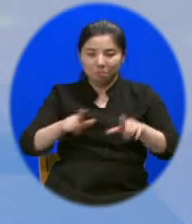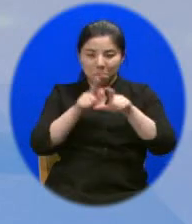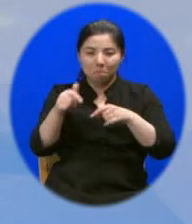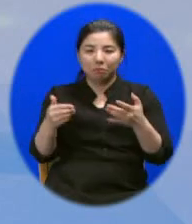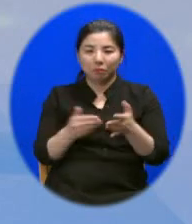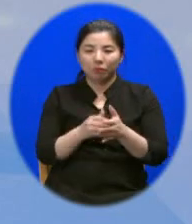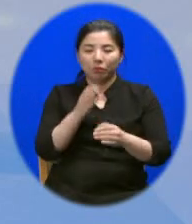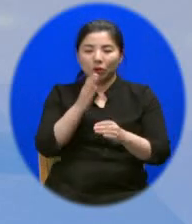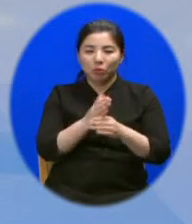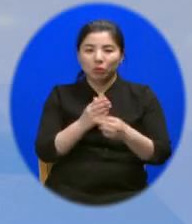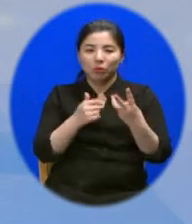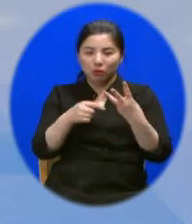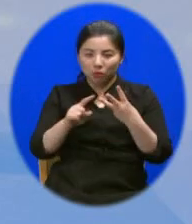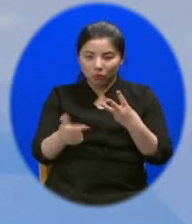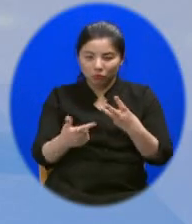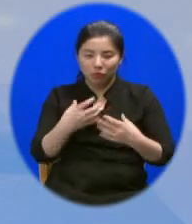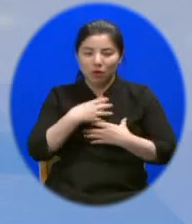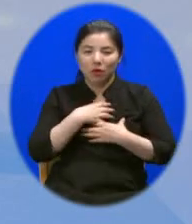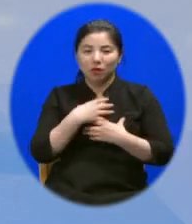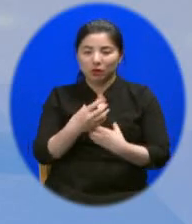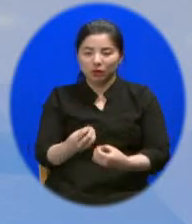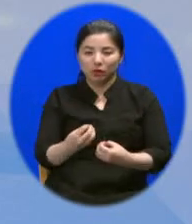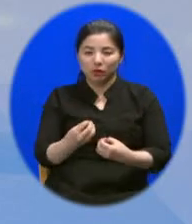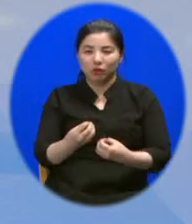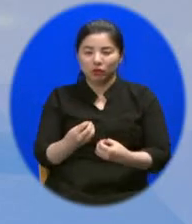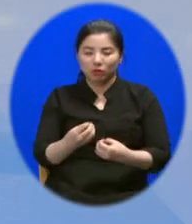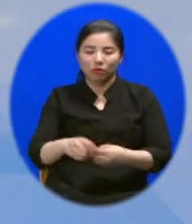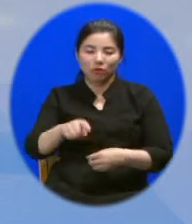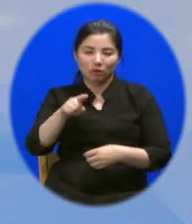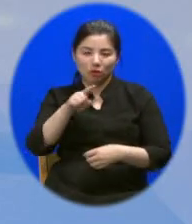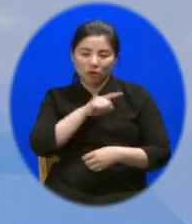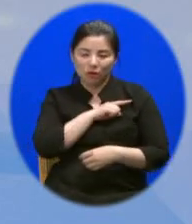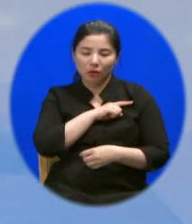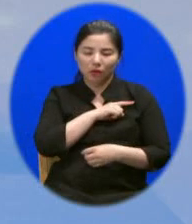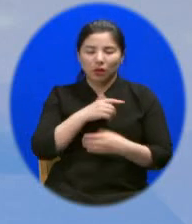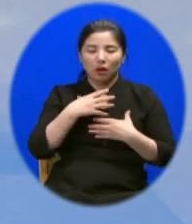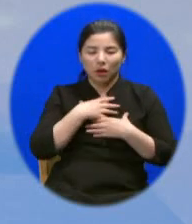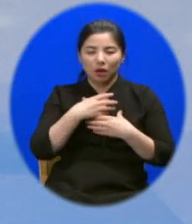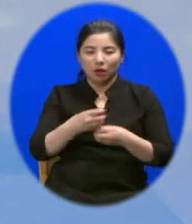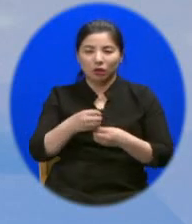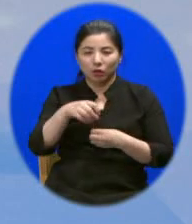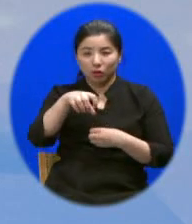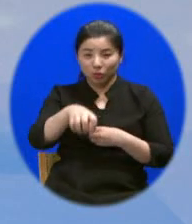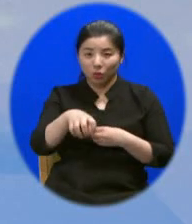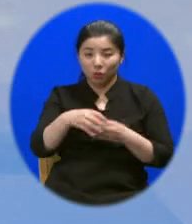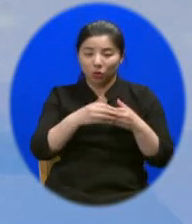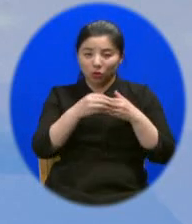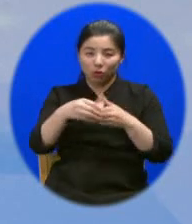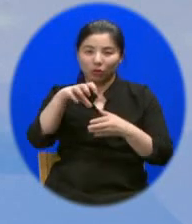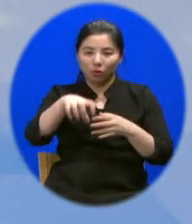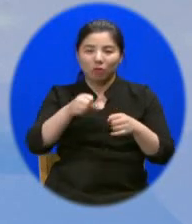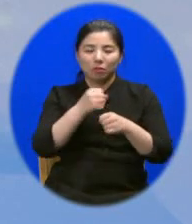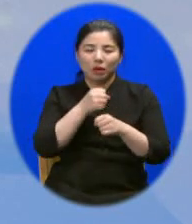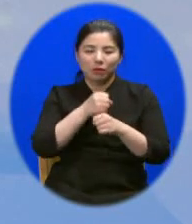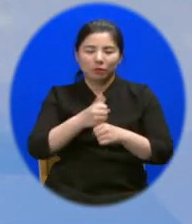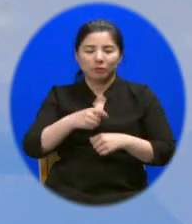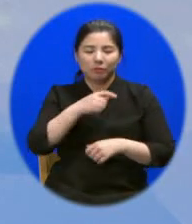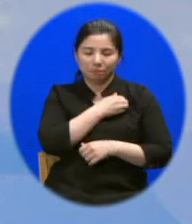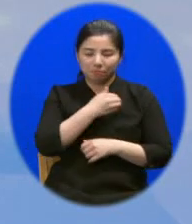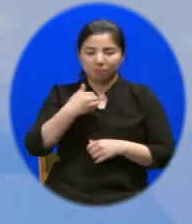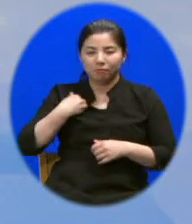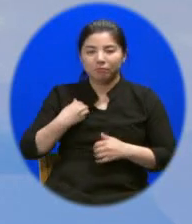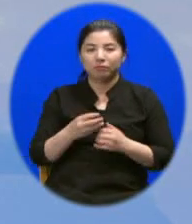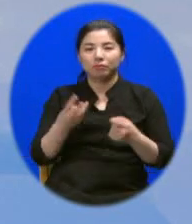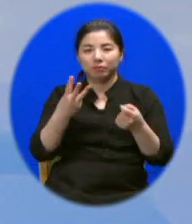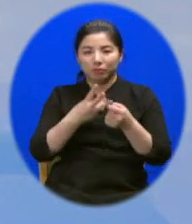군이 정말 안전에 에 가장 안전을 선도하는 그런 지역으로 만들 자신이 있습니다